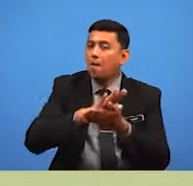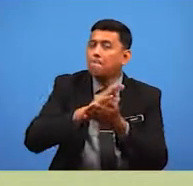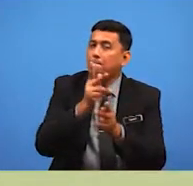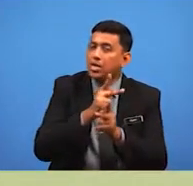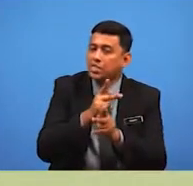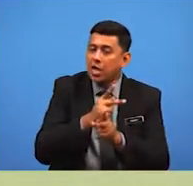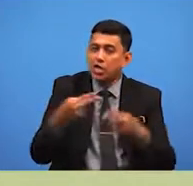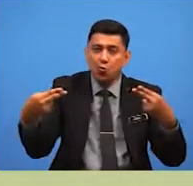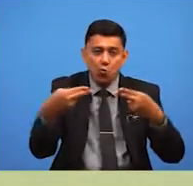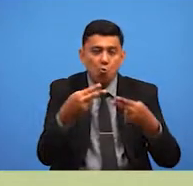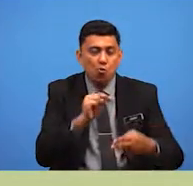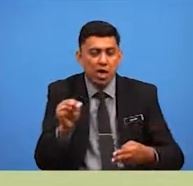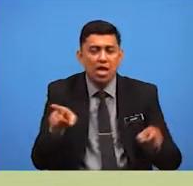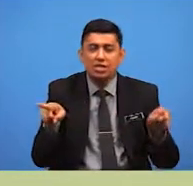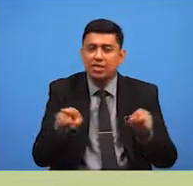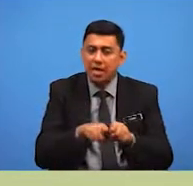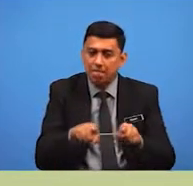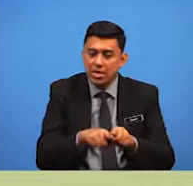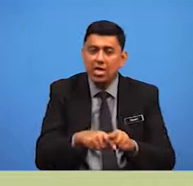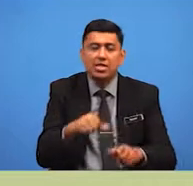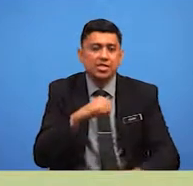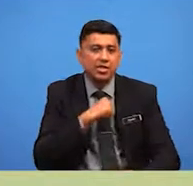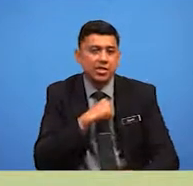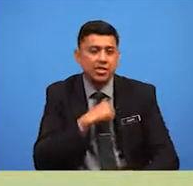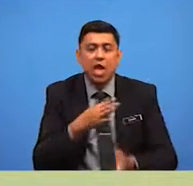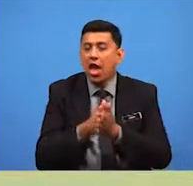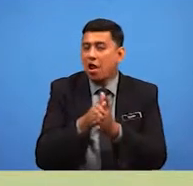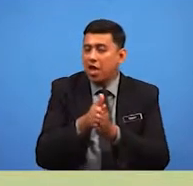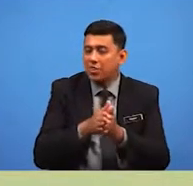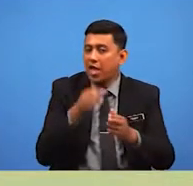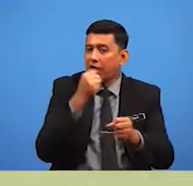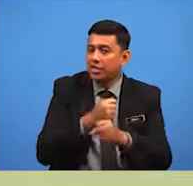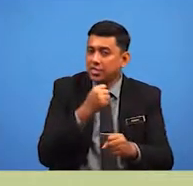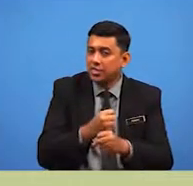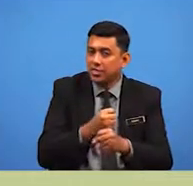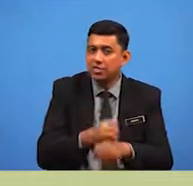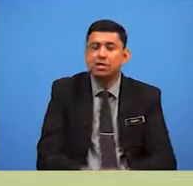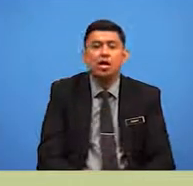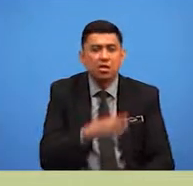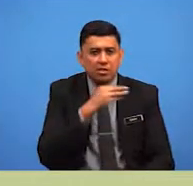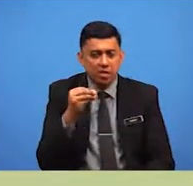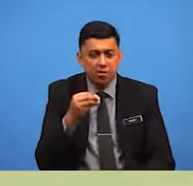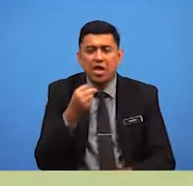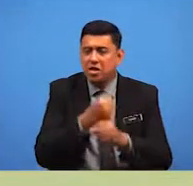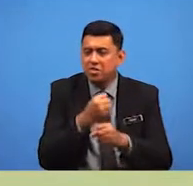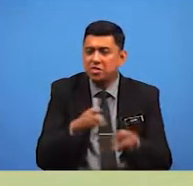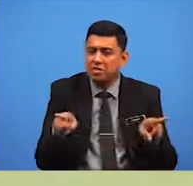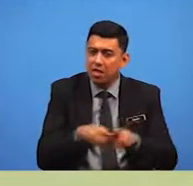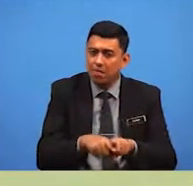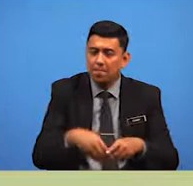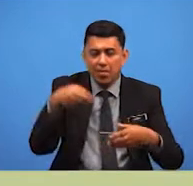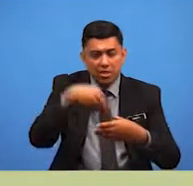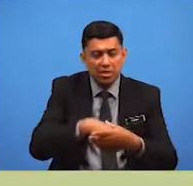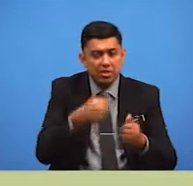menjaga hubungan sesama sendiri, rajin melakukan pekerjaan dan bekerjasama